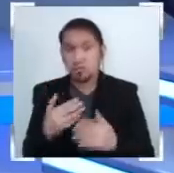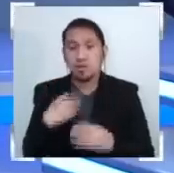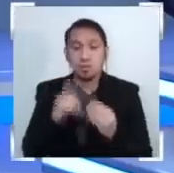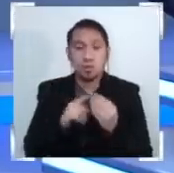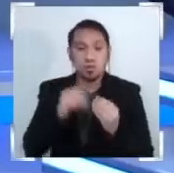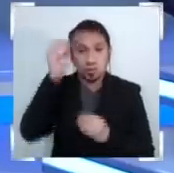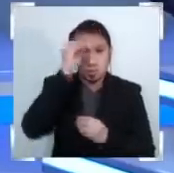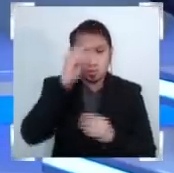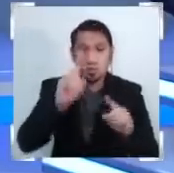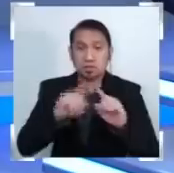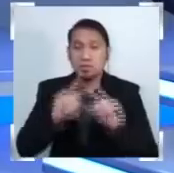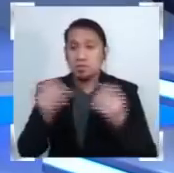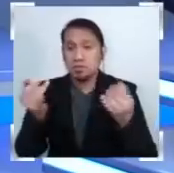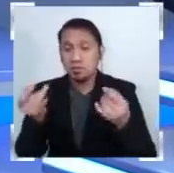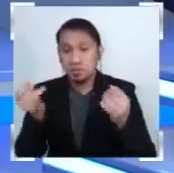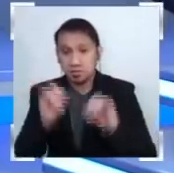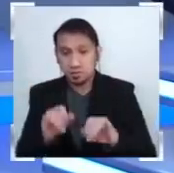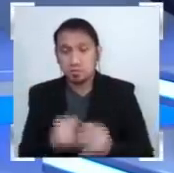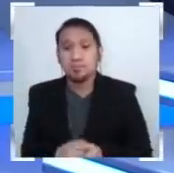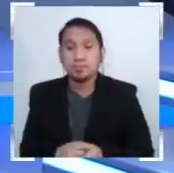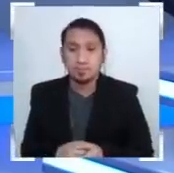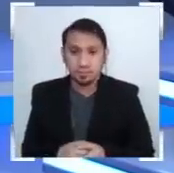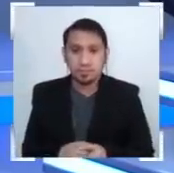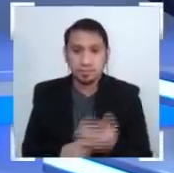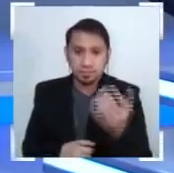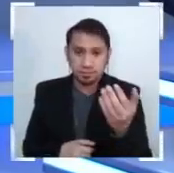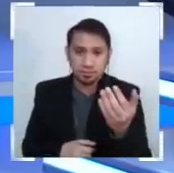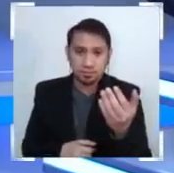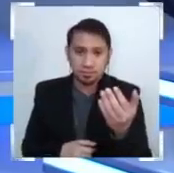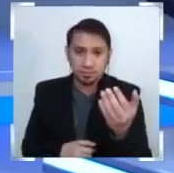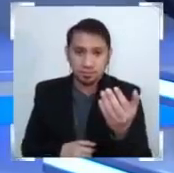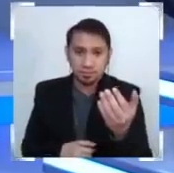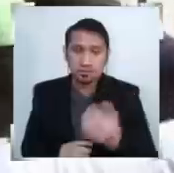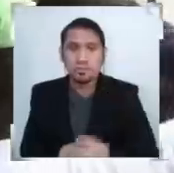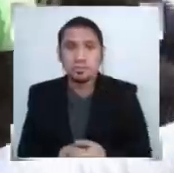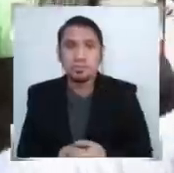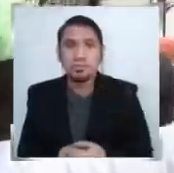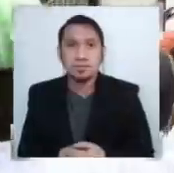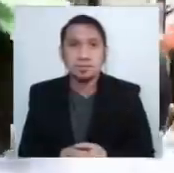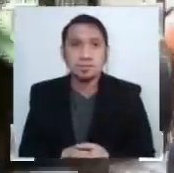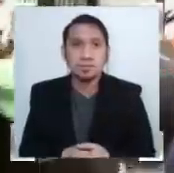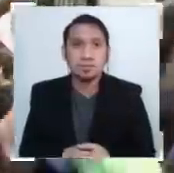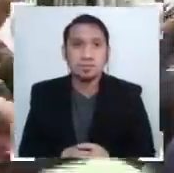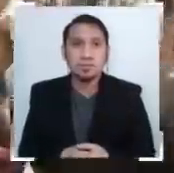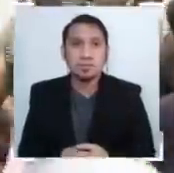issue. Saksi sina Mab Gonzales, Sandra Aguinaldo at Salima Refran.